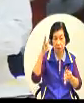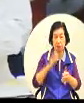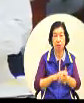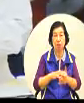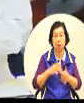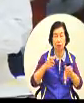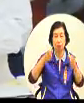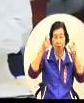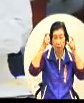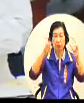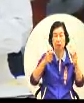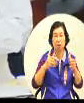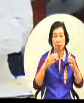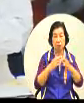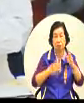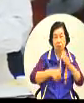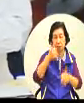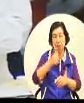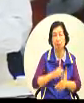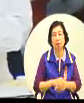长，